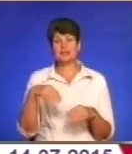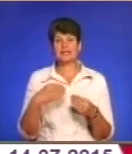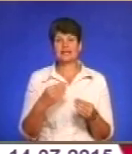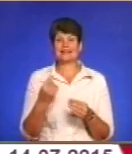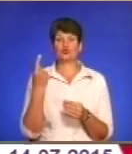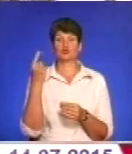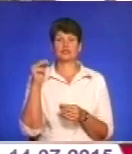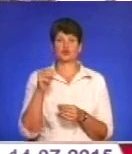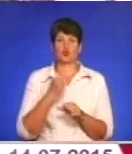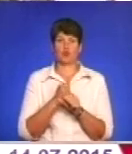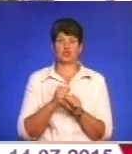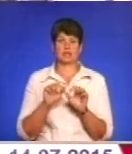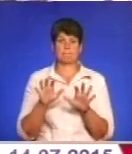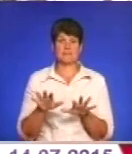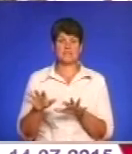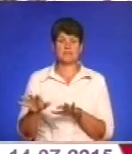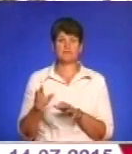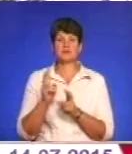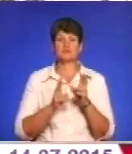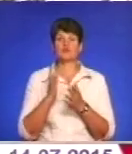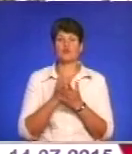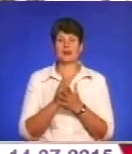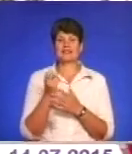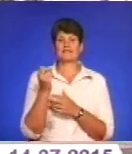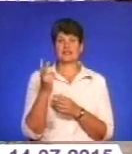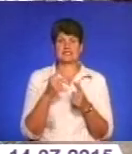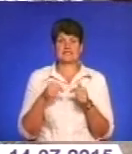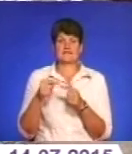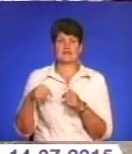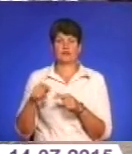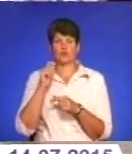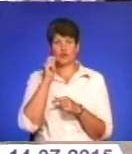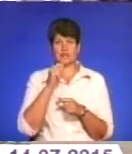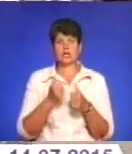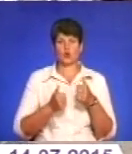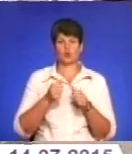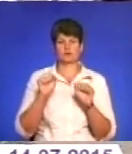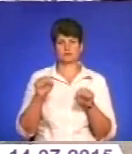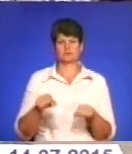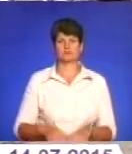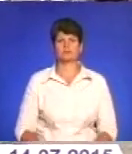1000 робочих місць. Підприємство має 12 філій в Україні, а отже конкурентно здатне.